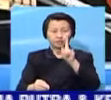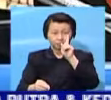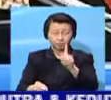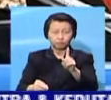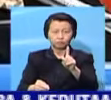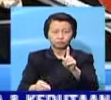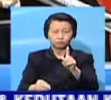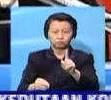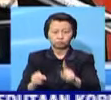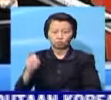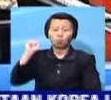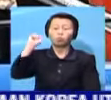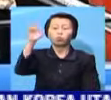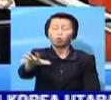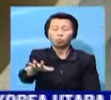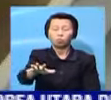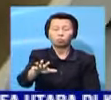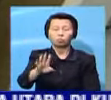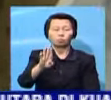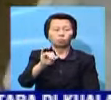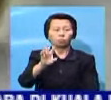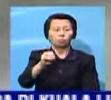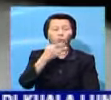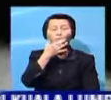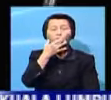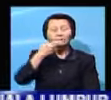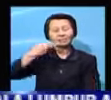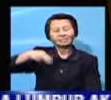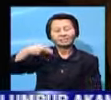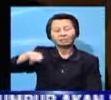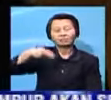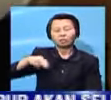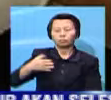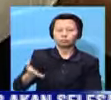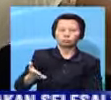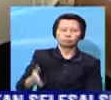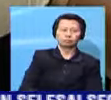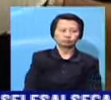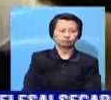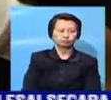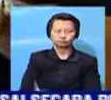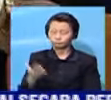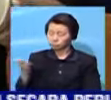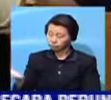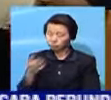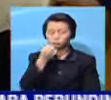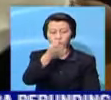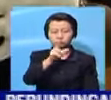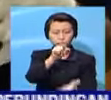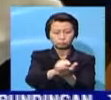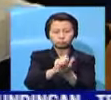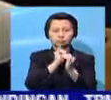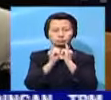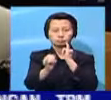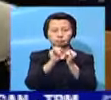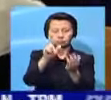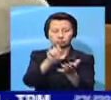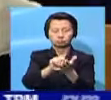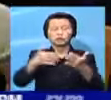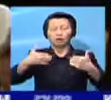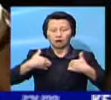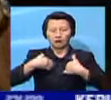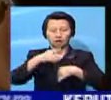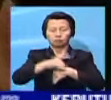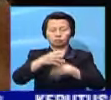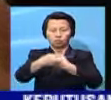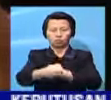granate warna hijau beliau bercakap kepada pemberita pada sidang media yang diadakan di